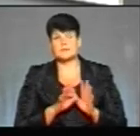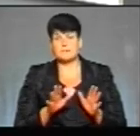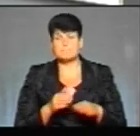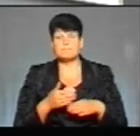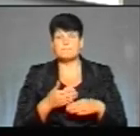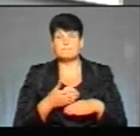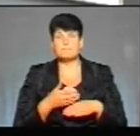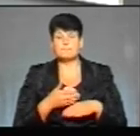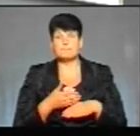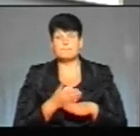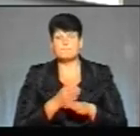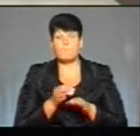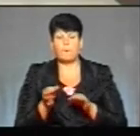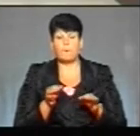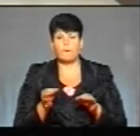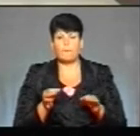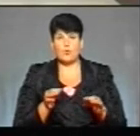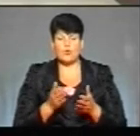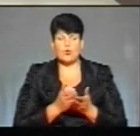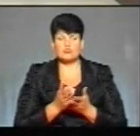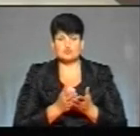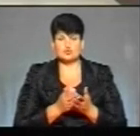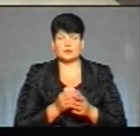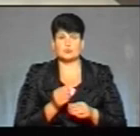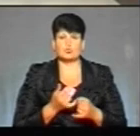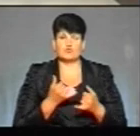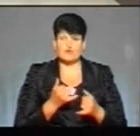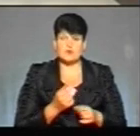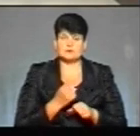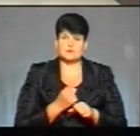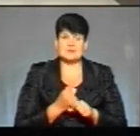поділ надання цих адміністративних послуг, тобто по функції повноваження, це буде